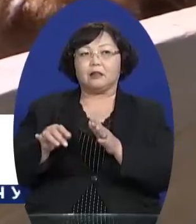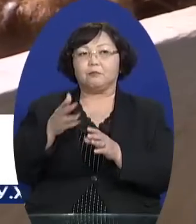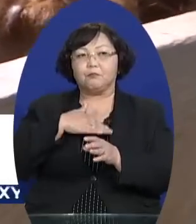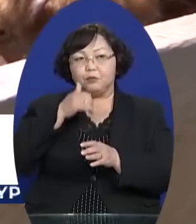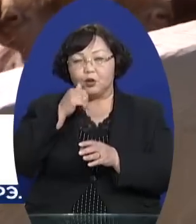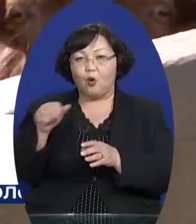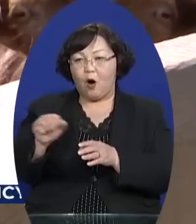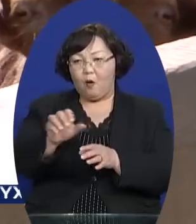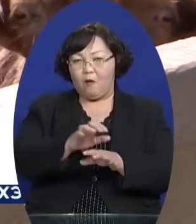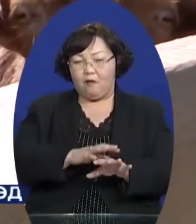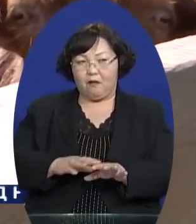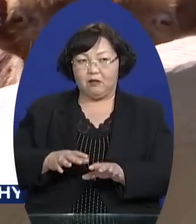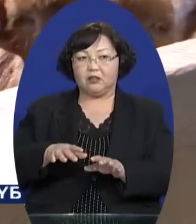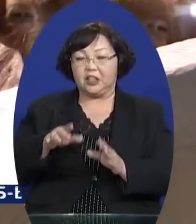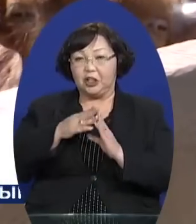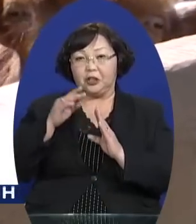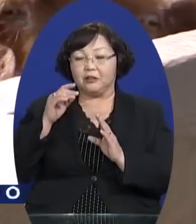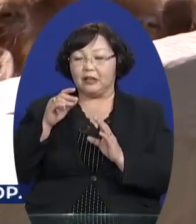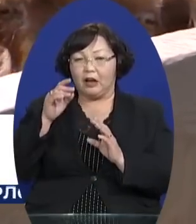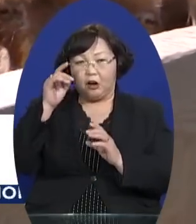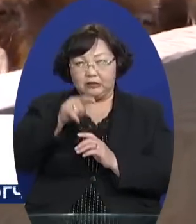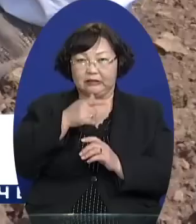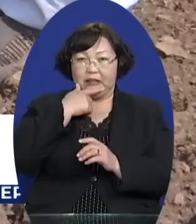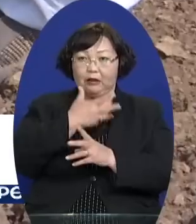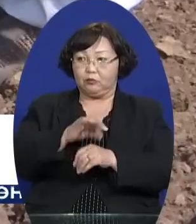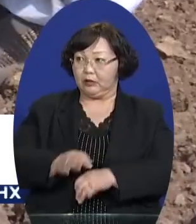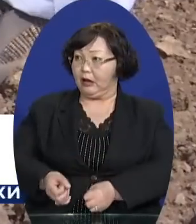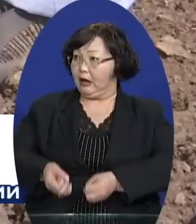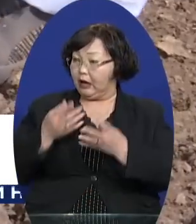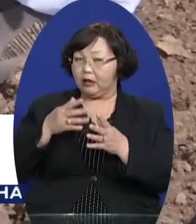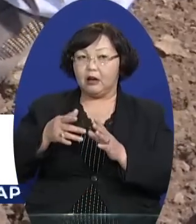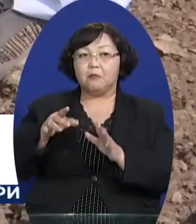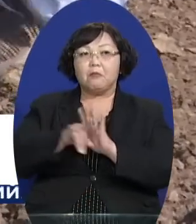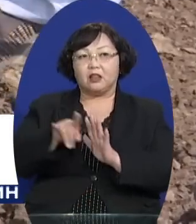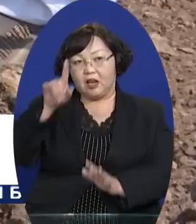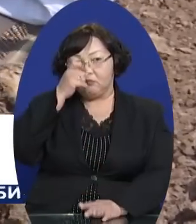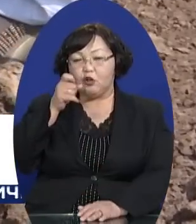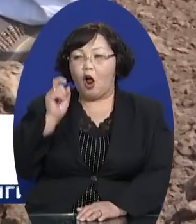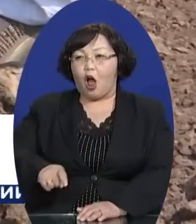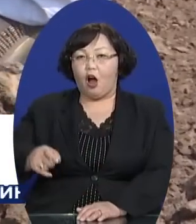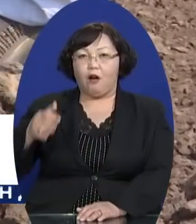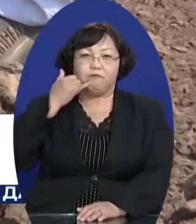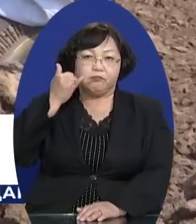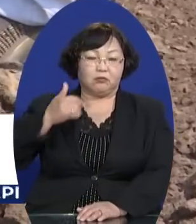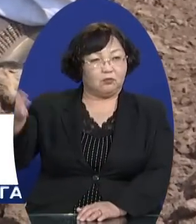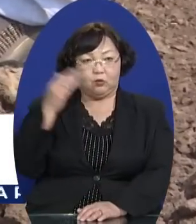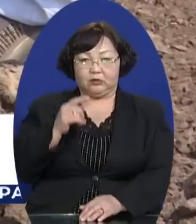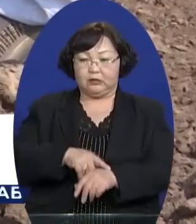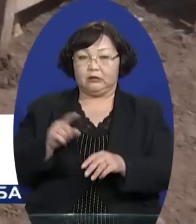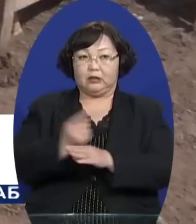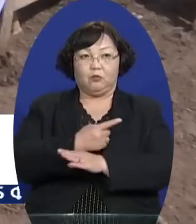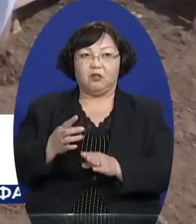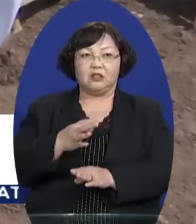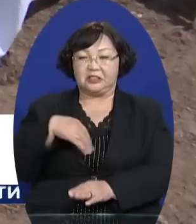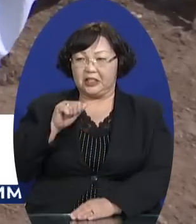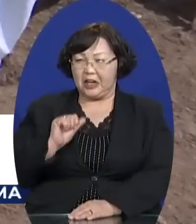гэртээ орохын ч ховор. Ямар нэгэн халдварт өвчин гарвал хамгийн түрүүнд малын эмчил дуудагдана. Энэ мэт завгүй ажилтайч малын эмч нарын ажлын үнэлэмж